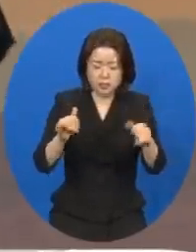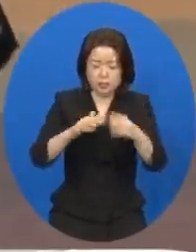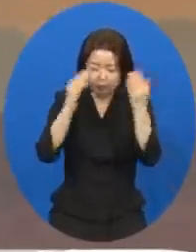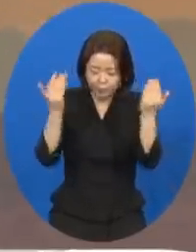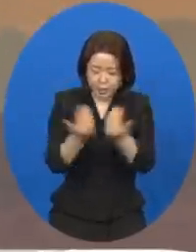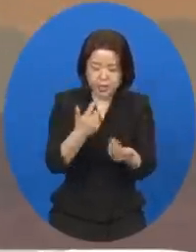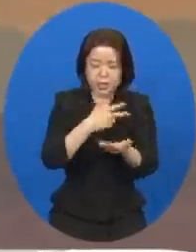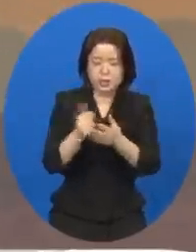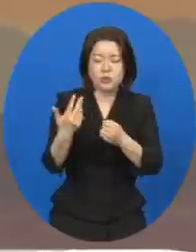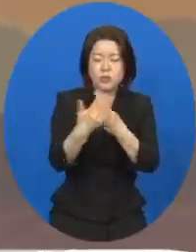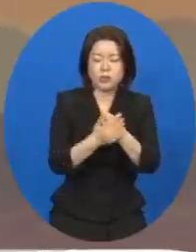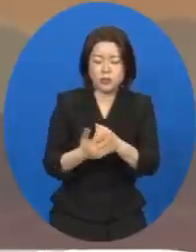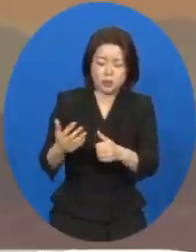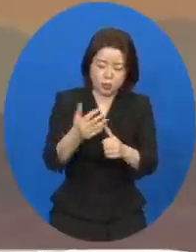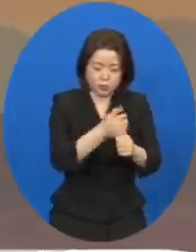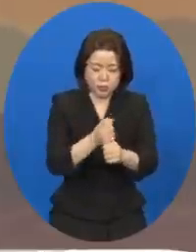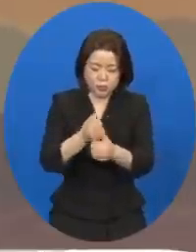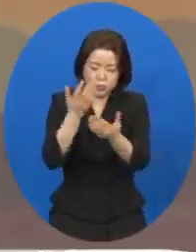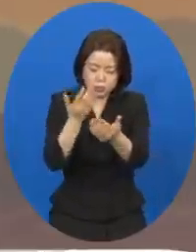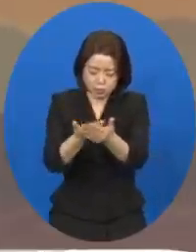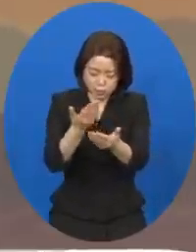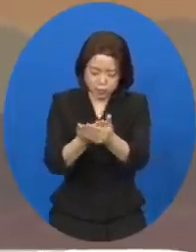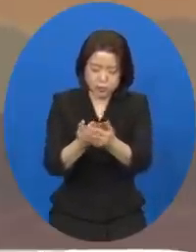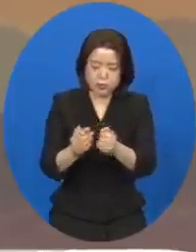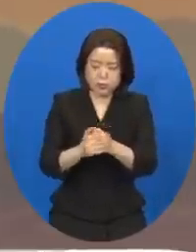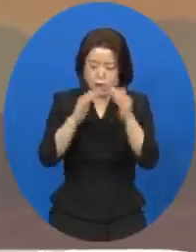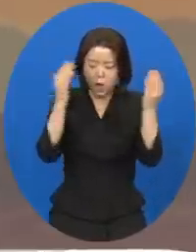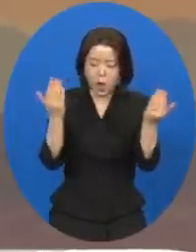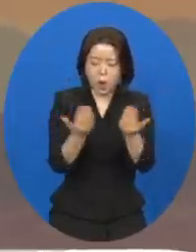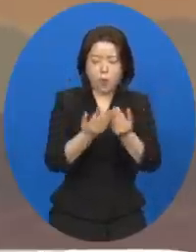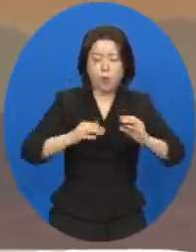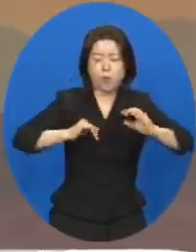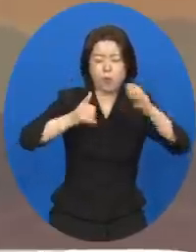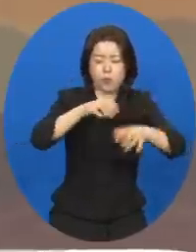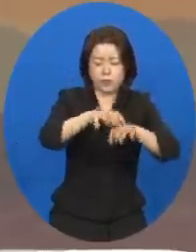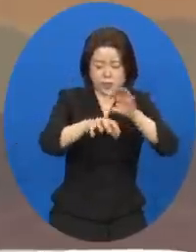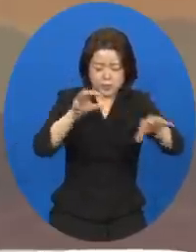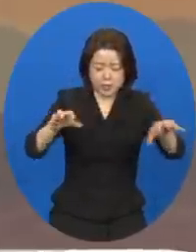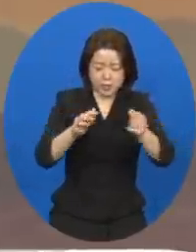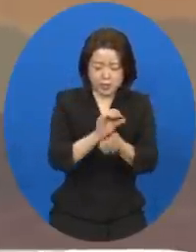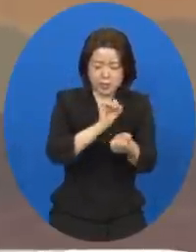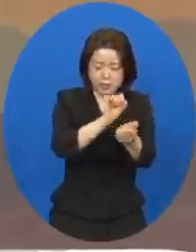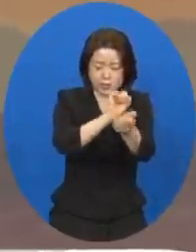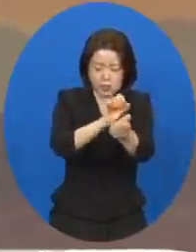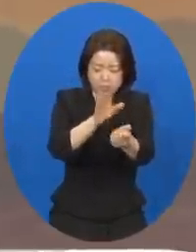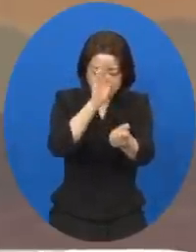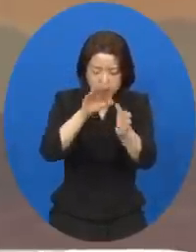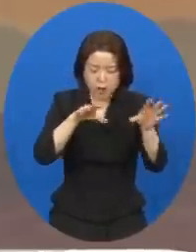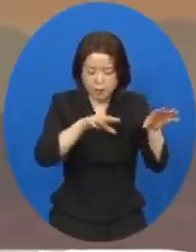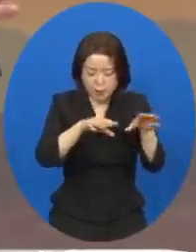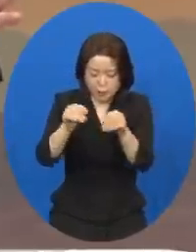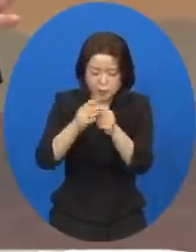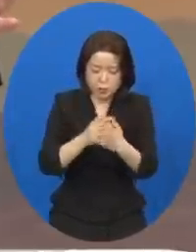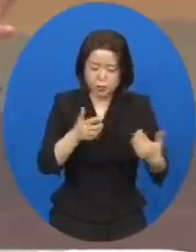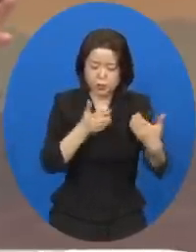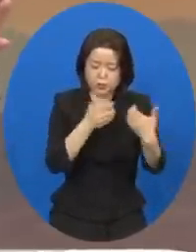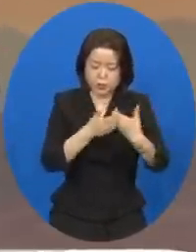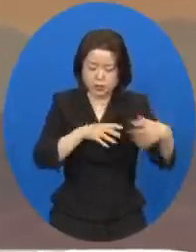주님의 은혜로 붙들어 주옵소서. 온 세상에 전염병이 그치고 전쟁이